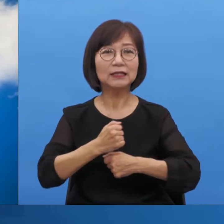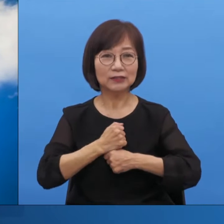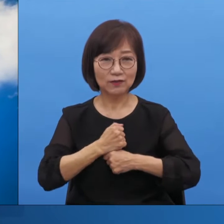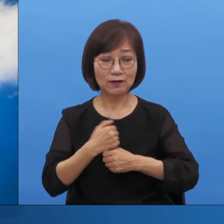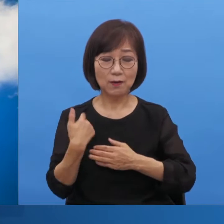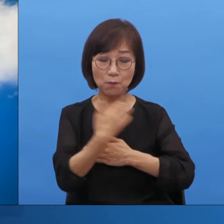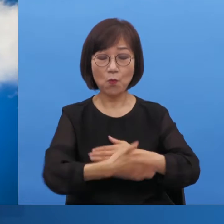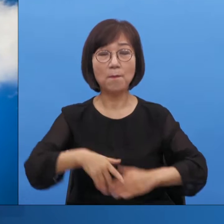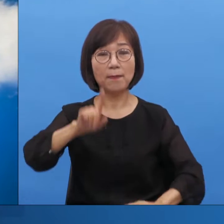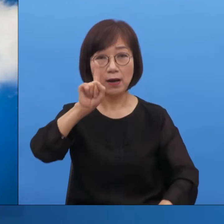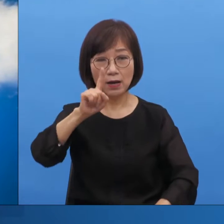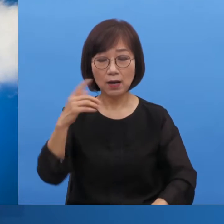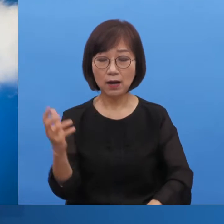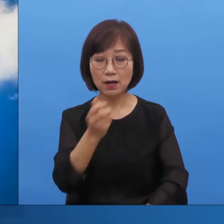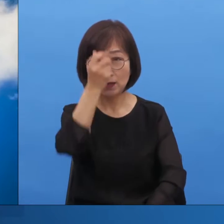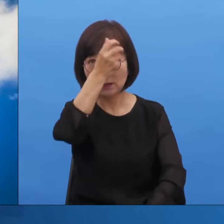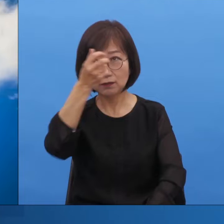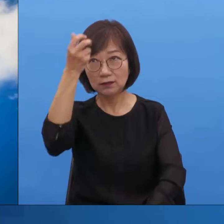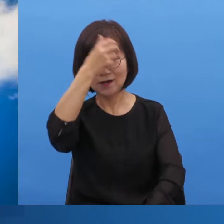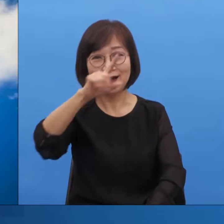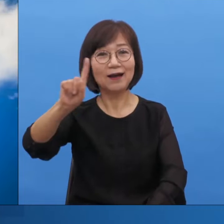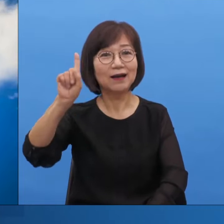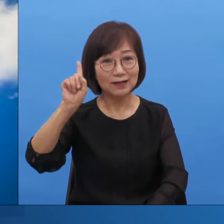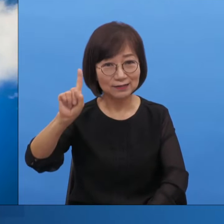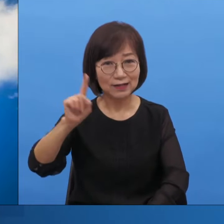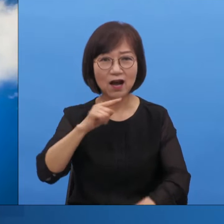몸이 하나요 성령도 한 분이시니